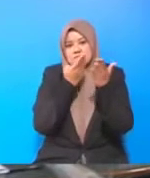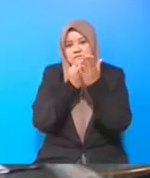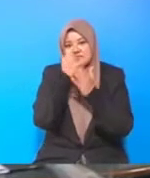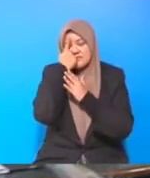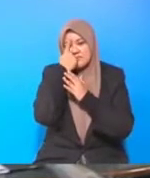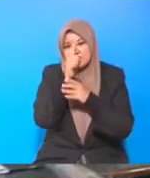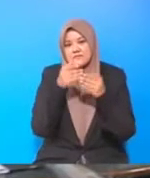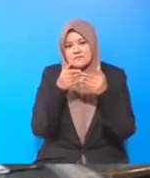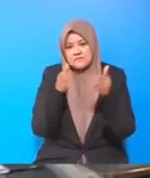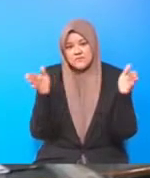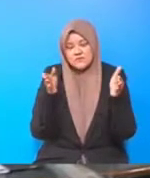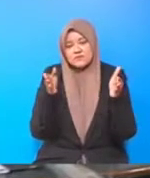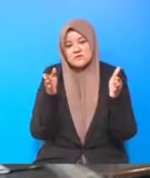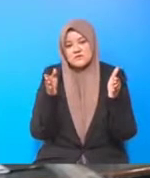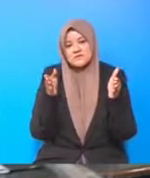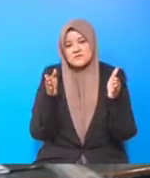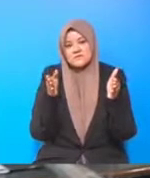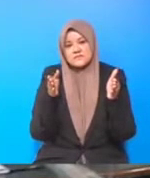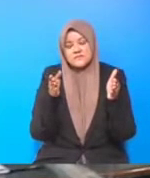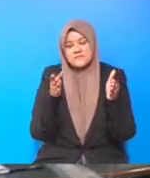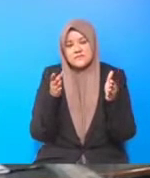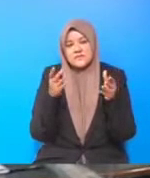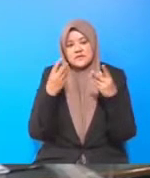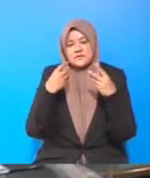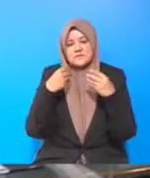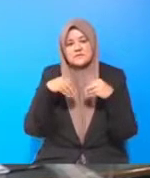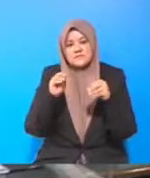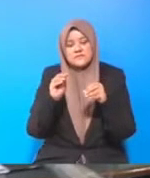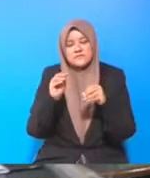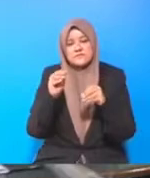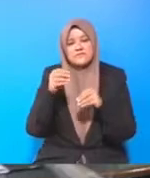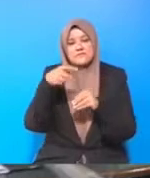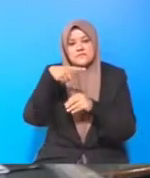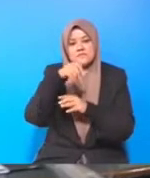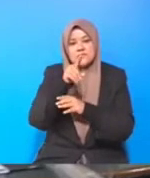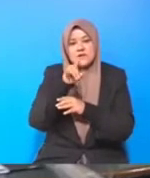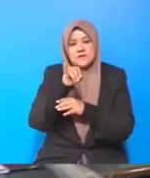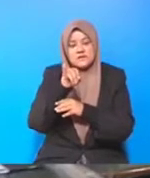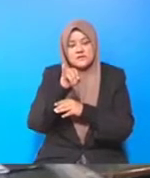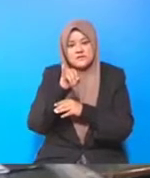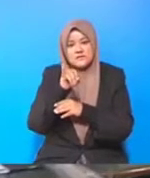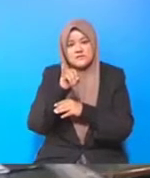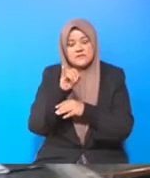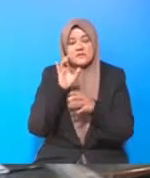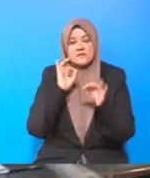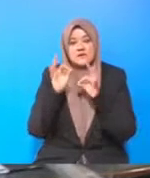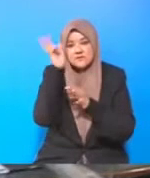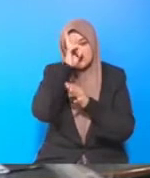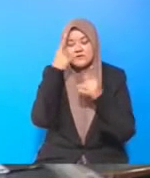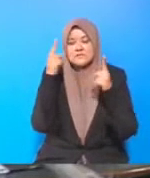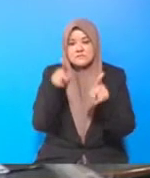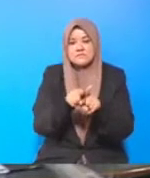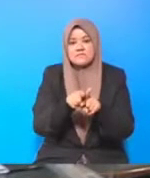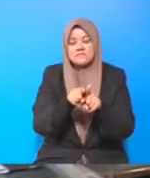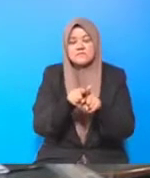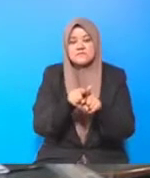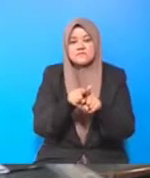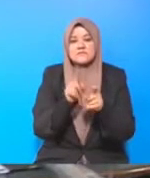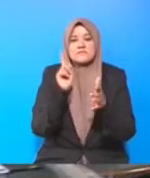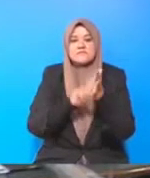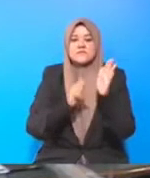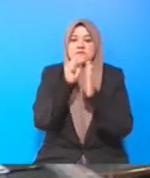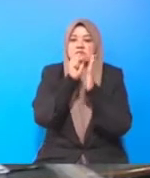bercadang untuk membuka pasaran benih padi sawah di pasaran terbuka sekiranya kerajaan must ujung